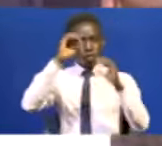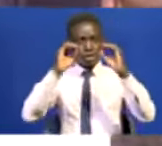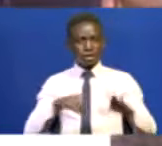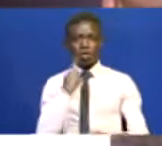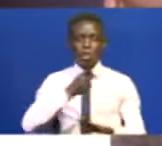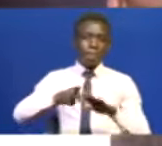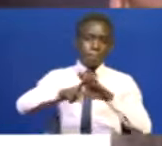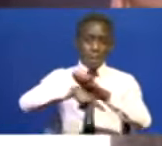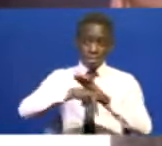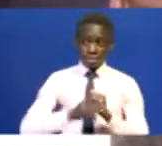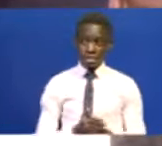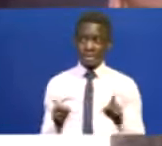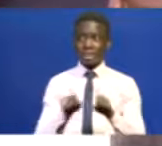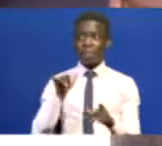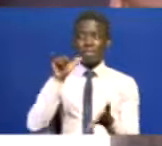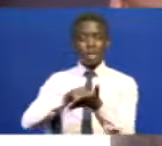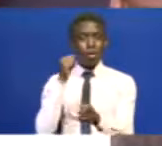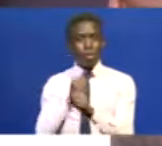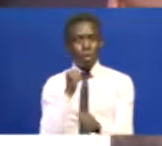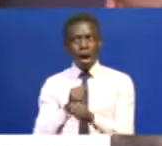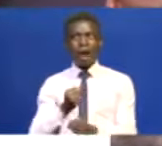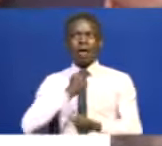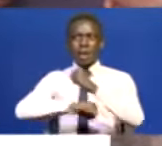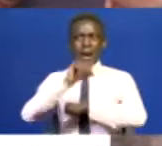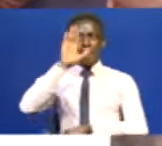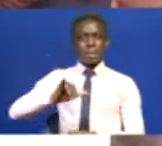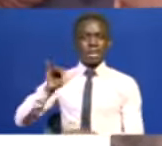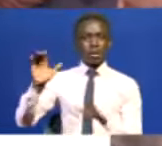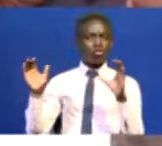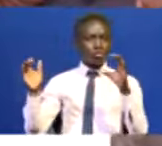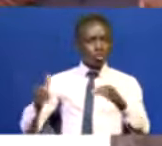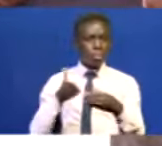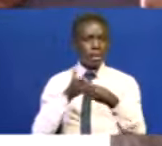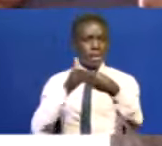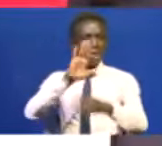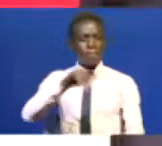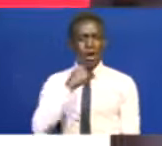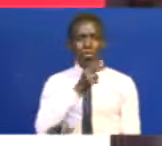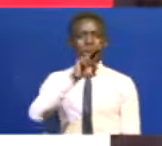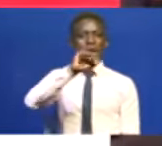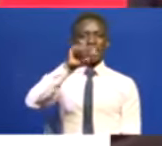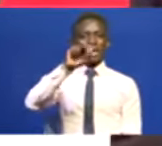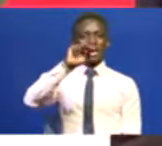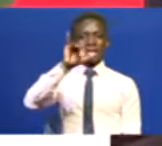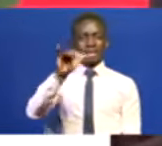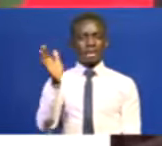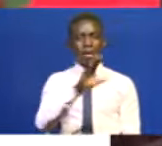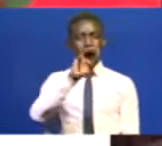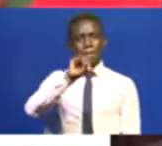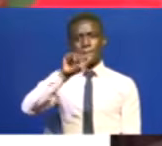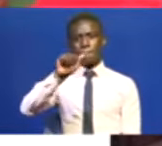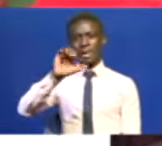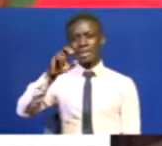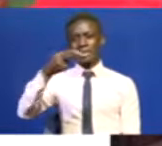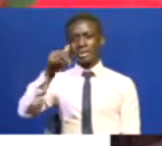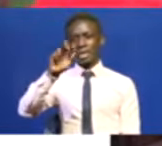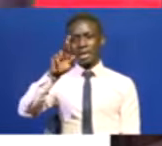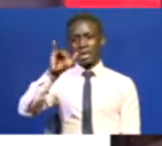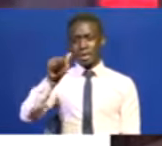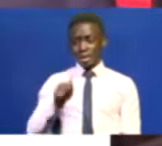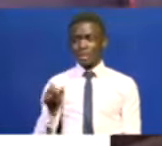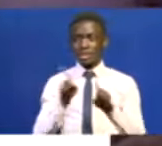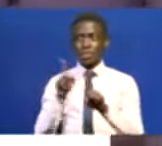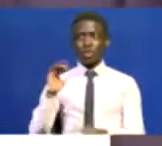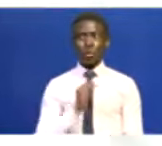hilo limekuwa likitekelezwa na tume hiyo inayoongozwa na Nancy Masharia. Kamati hiyo inataka serikali kutathmini